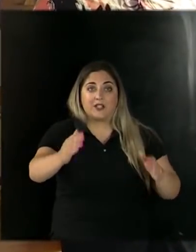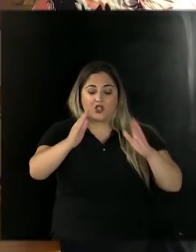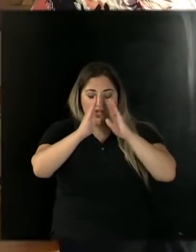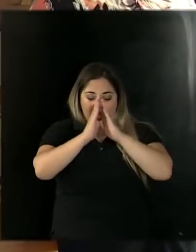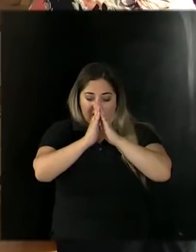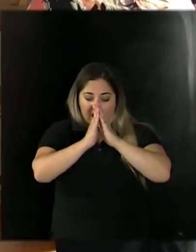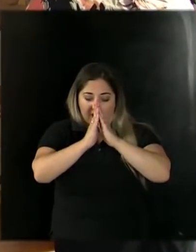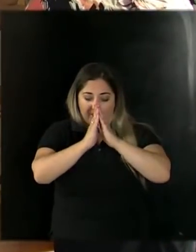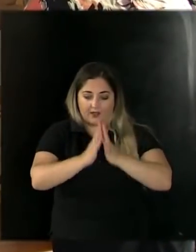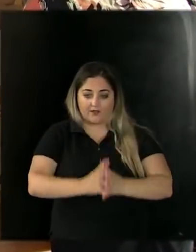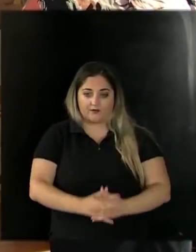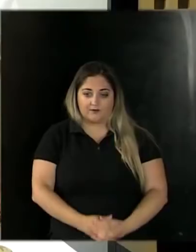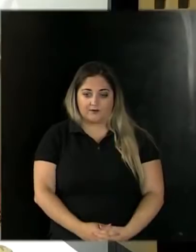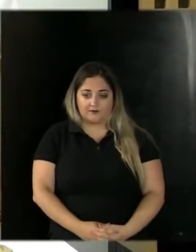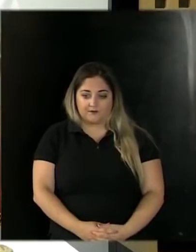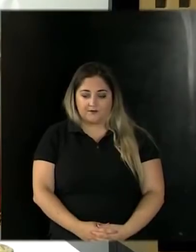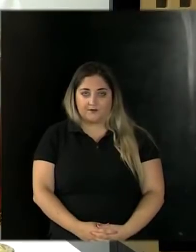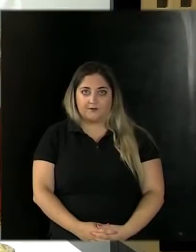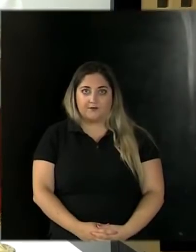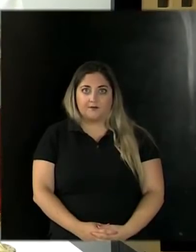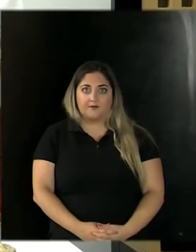żmien li ġej. Amen.